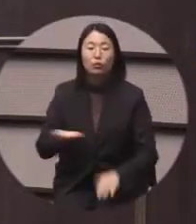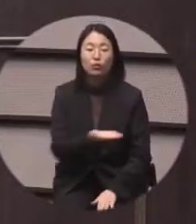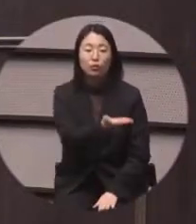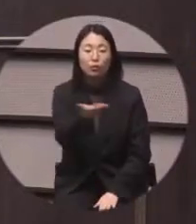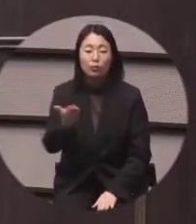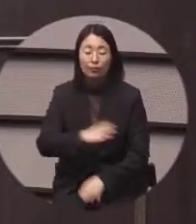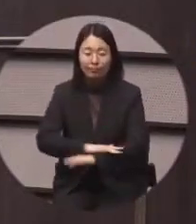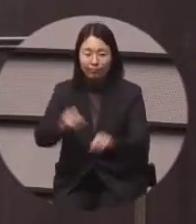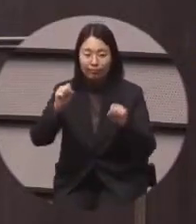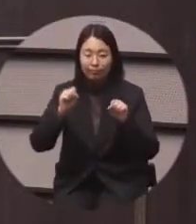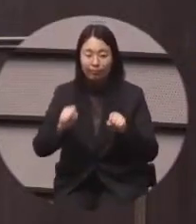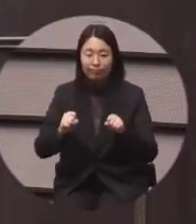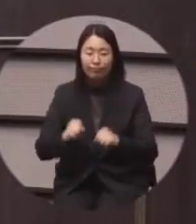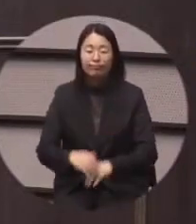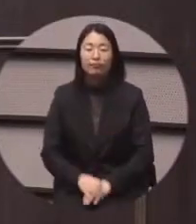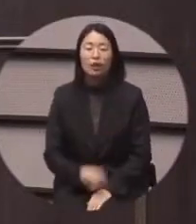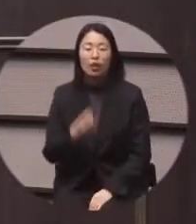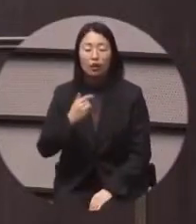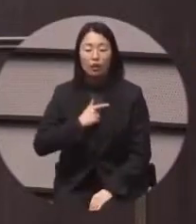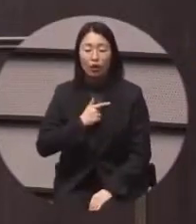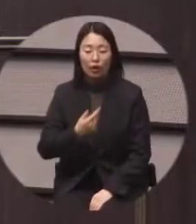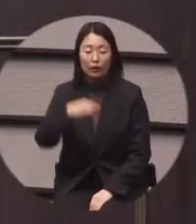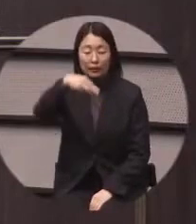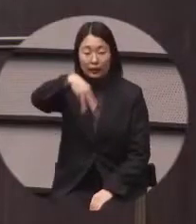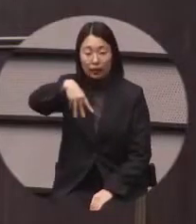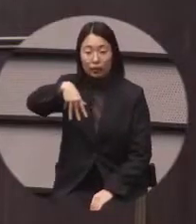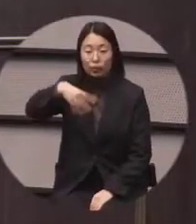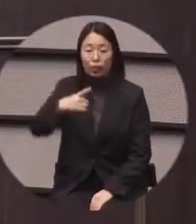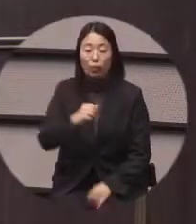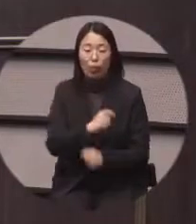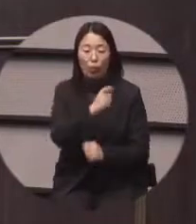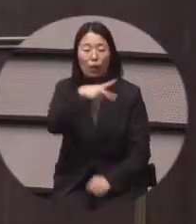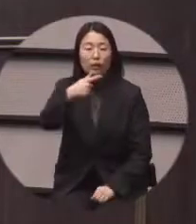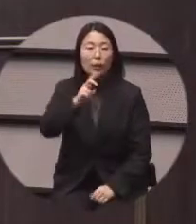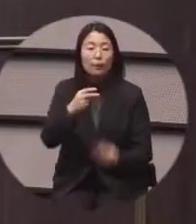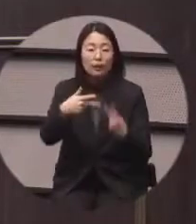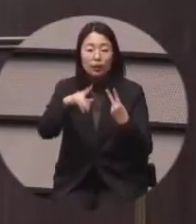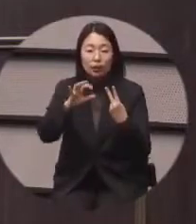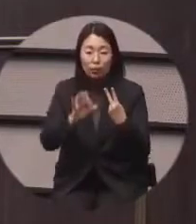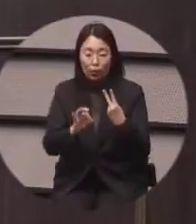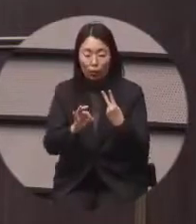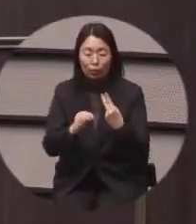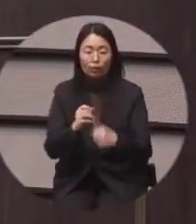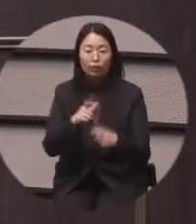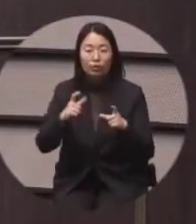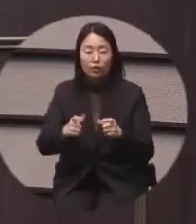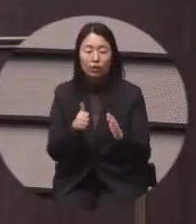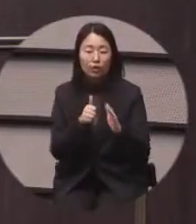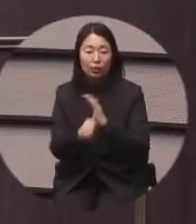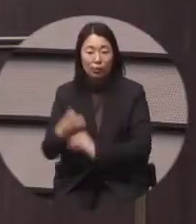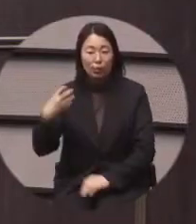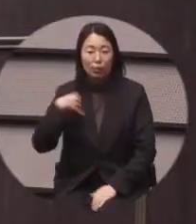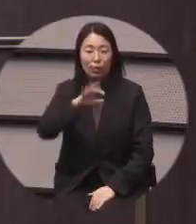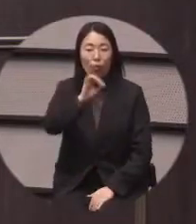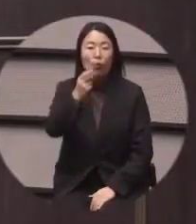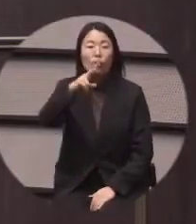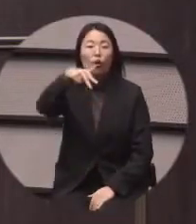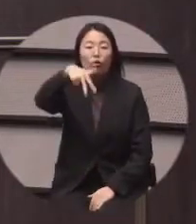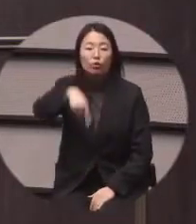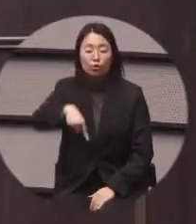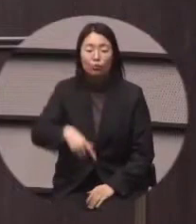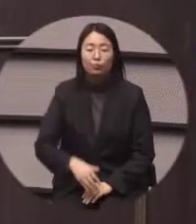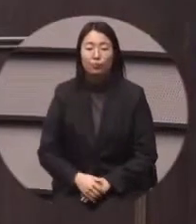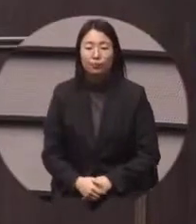여러분, 안녕하십니까? 경안동 쌍령동 광남 1, 2동 지역구 더불어민주당 대표의원